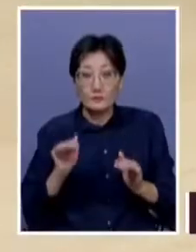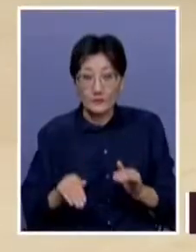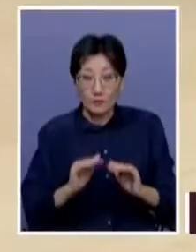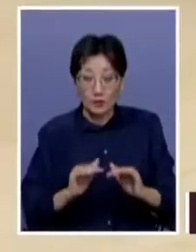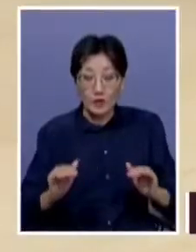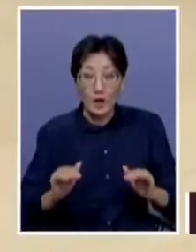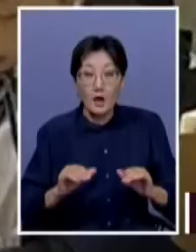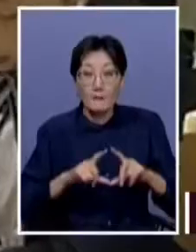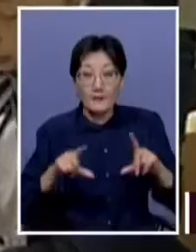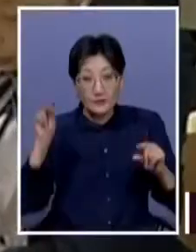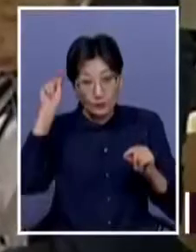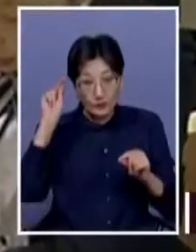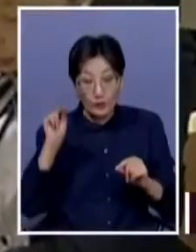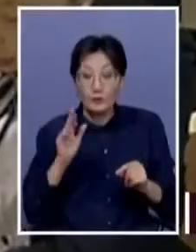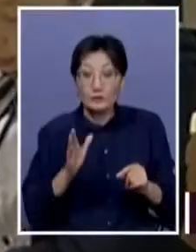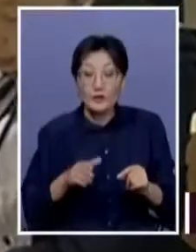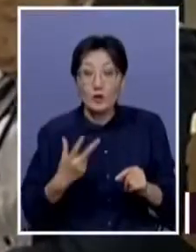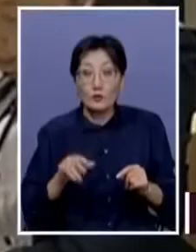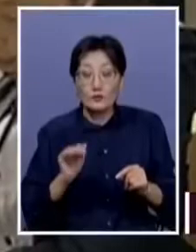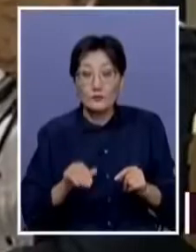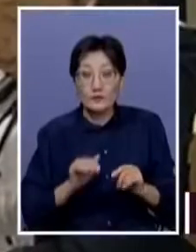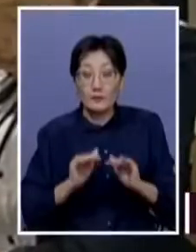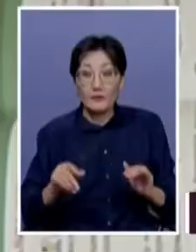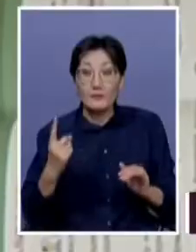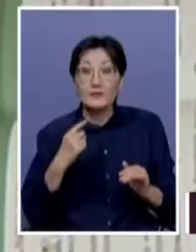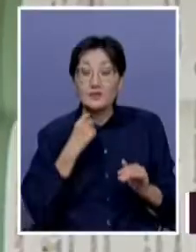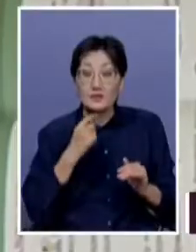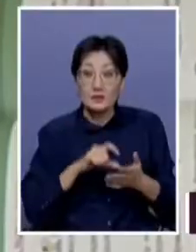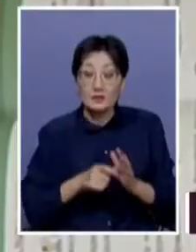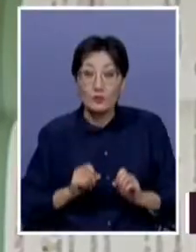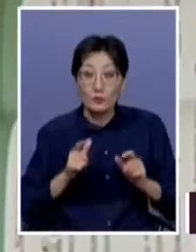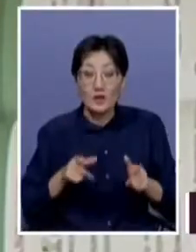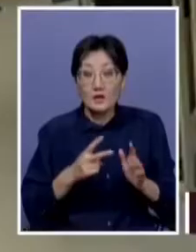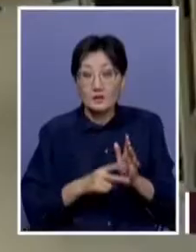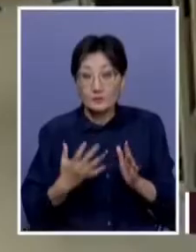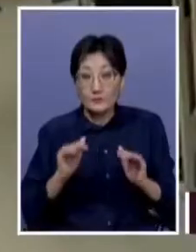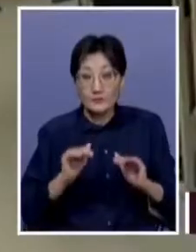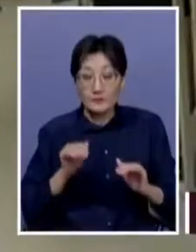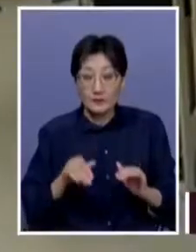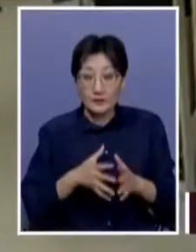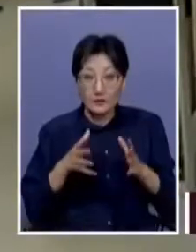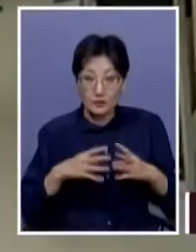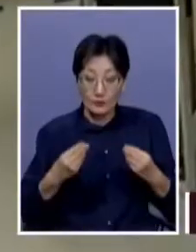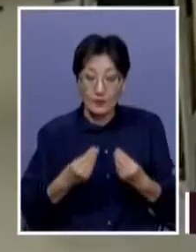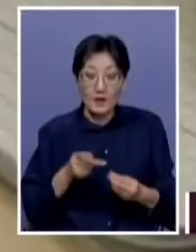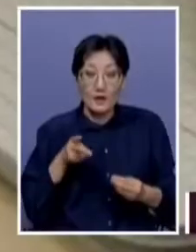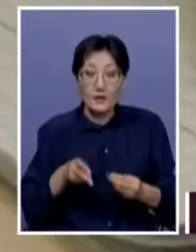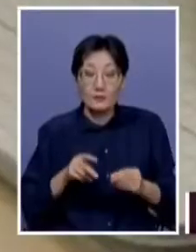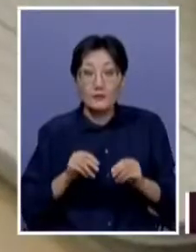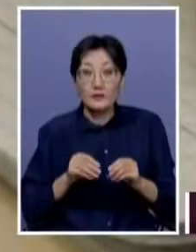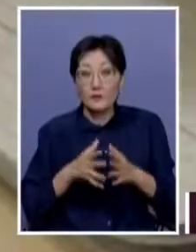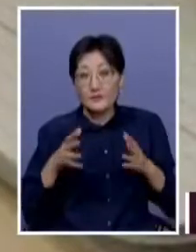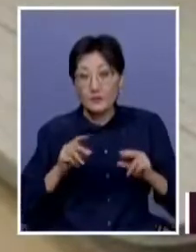оқушы мектептерде білім алады. 30 мың мыңдай бала бірінші сыныпқа барады. 75 мыңнан астам отбасы мен 2 мыңдай мұғалім компьютермен